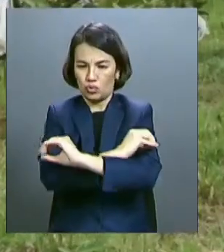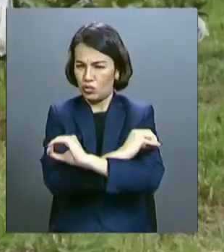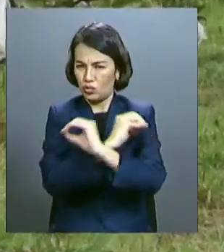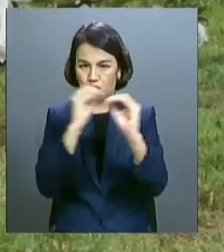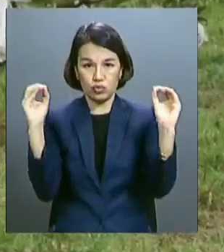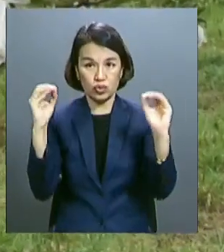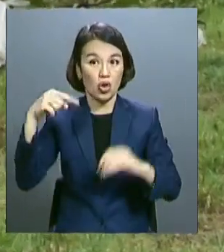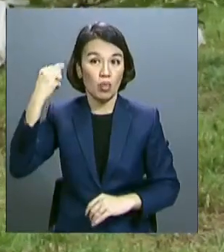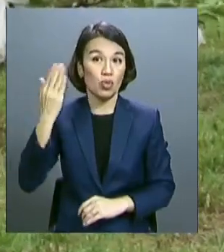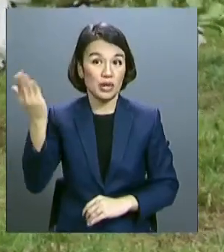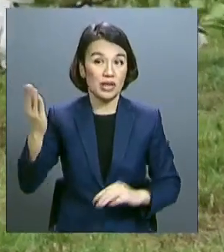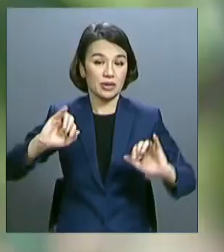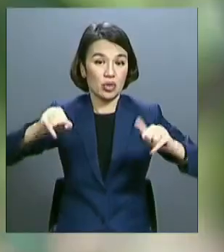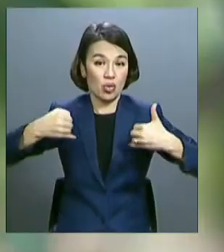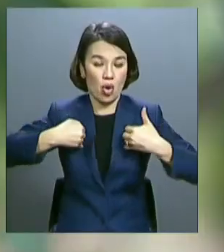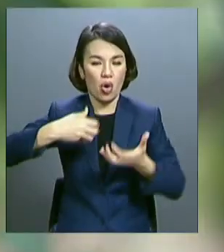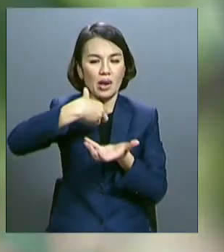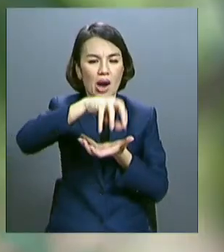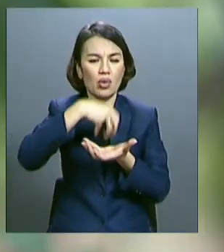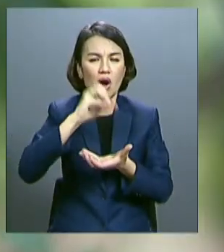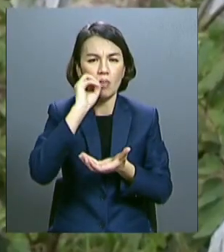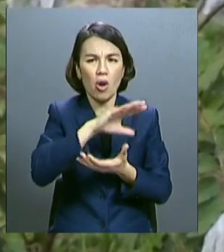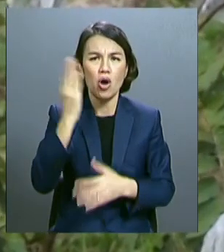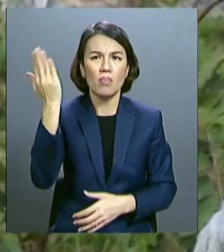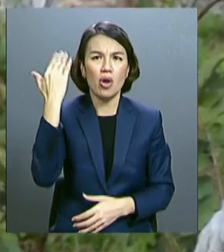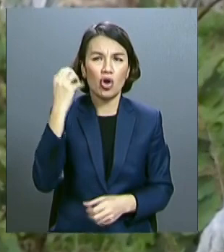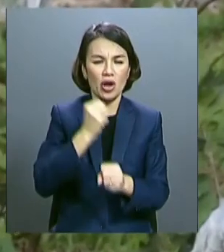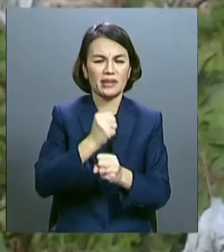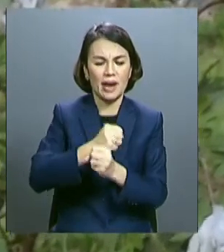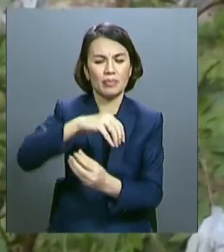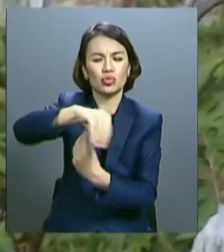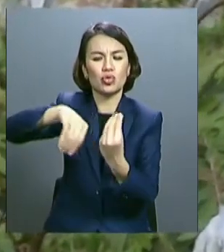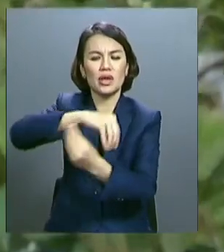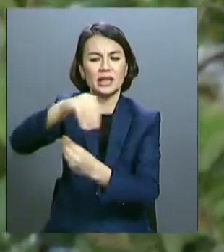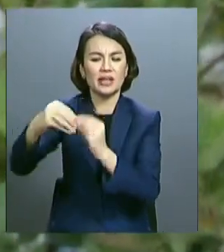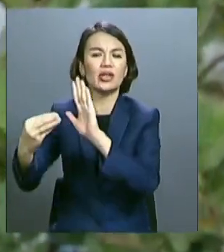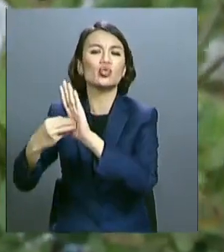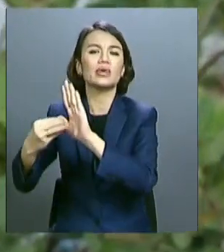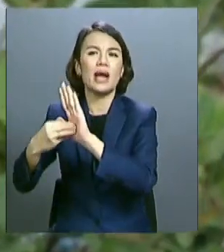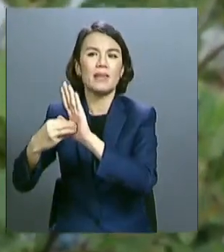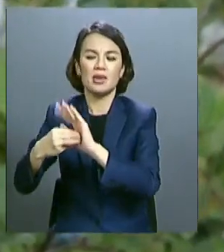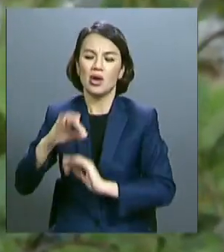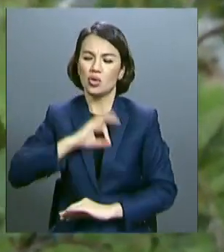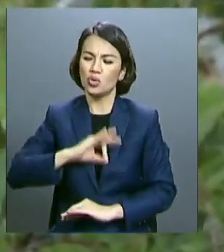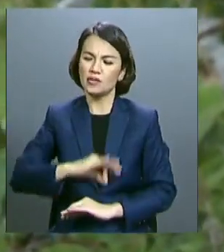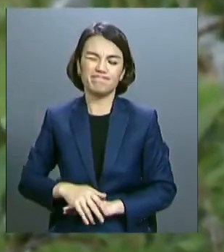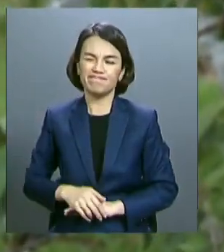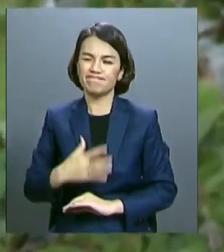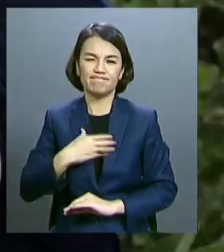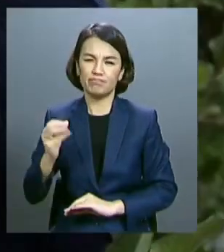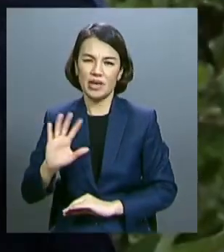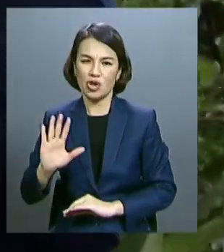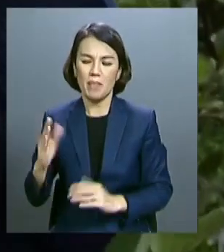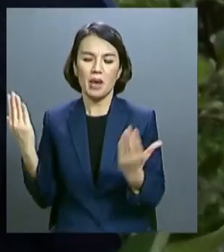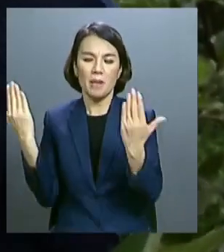วนคุณอรัญญาเล่าว่าเดิมทำธุรกิจส่วนตัวที่กรุงเทพและรู้สึกว่ายังไม่ใช่ตัวของตัวเองจึงตัดสินใ